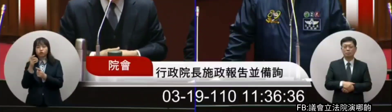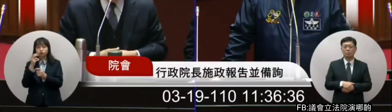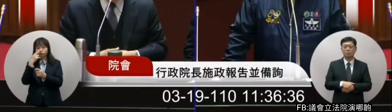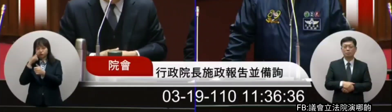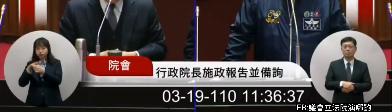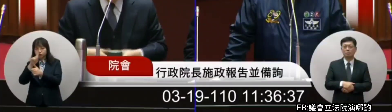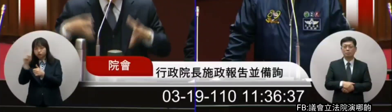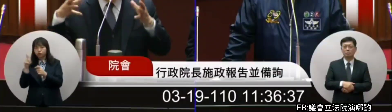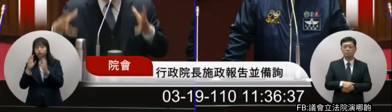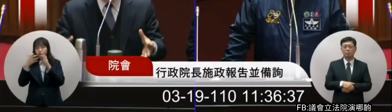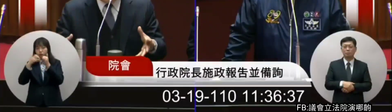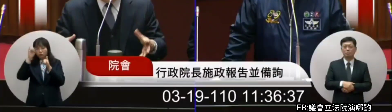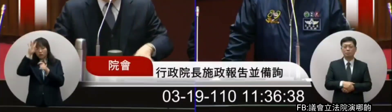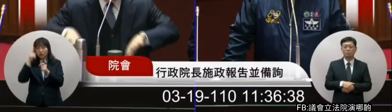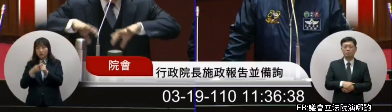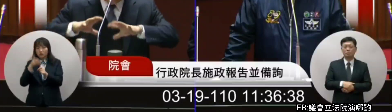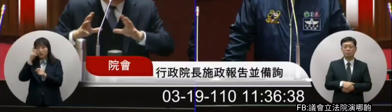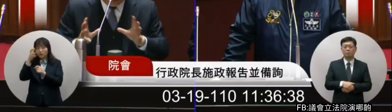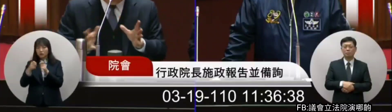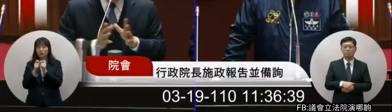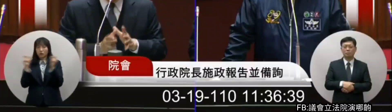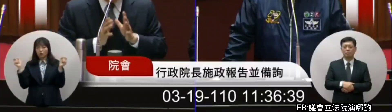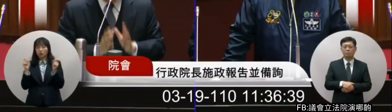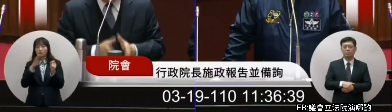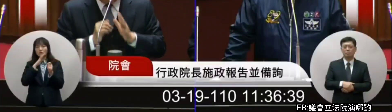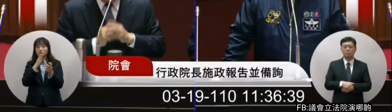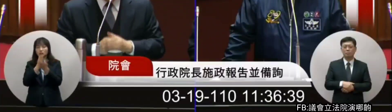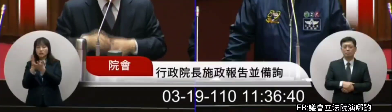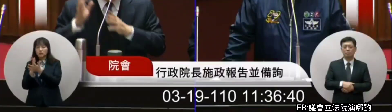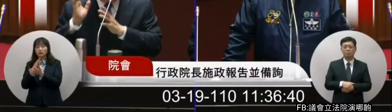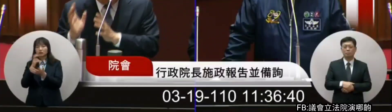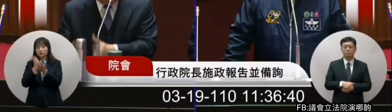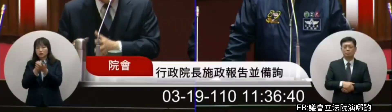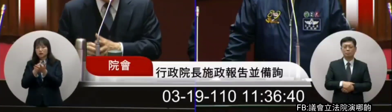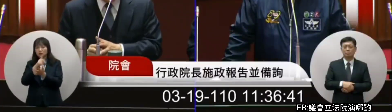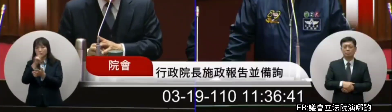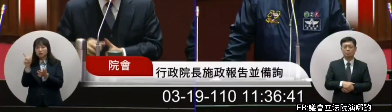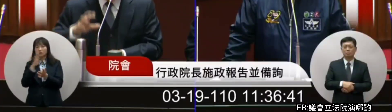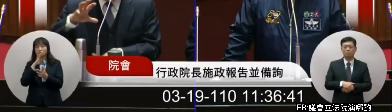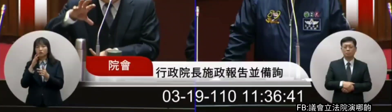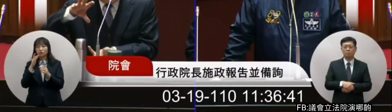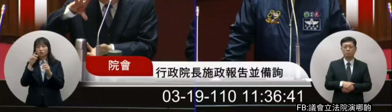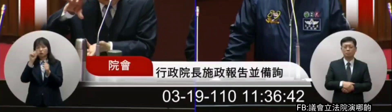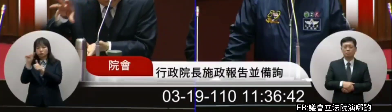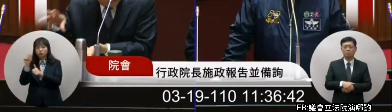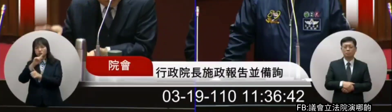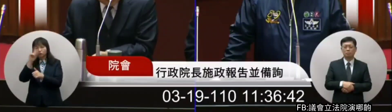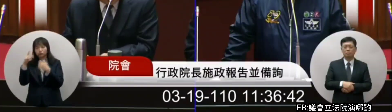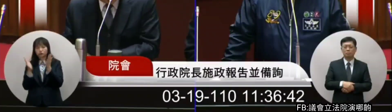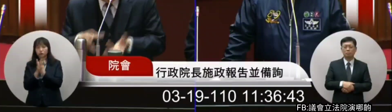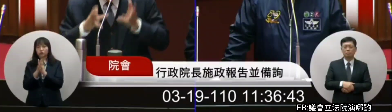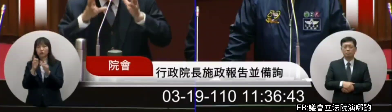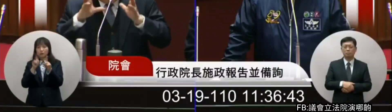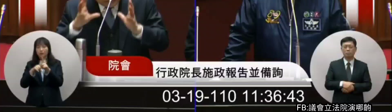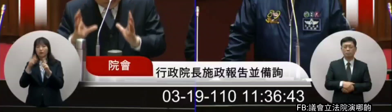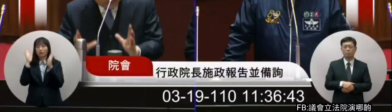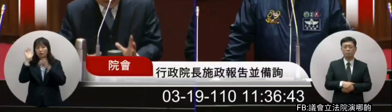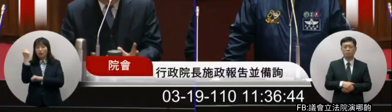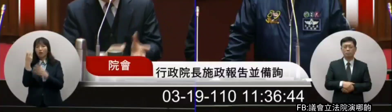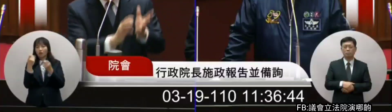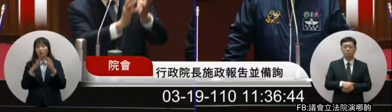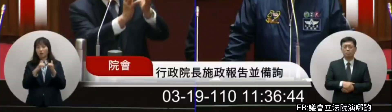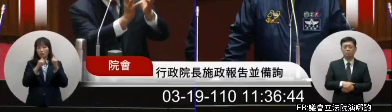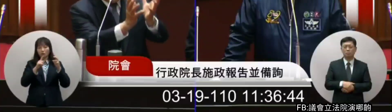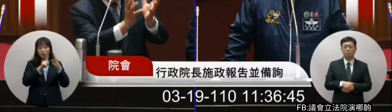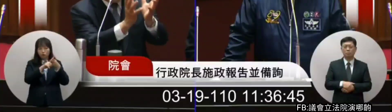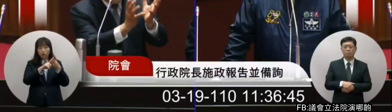执政几十年，用戒严制造了很多不法、不正义。现在民主整